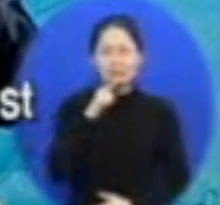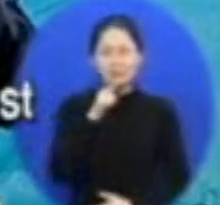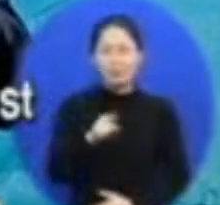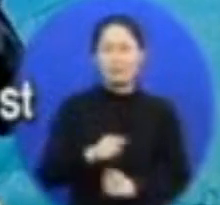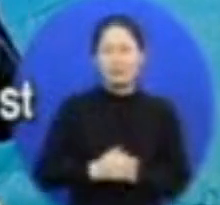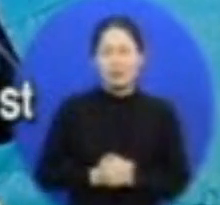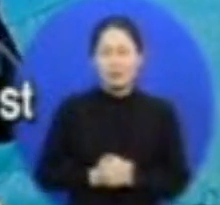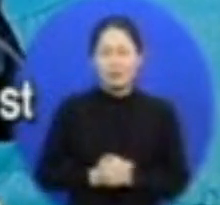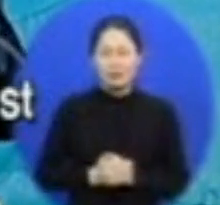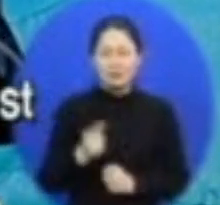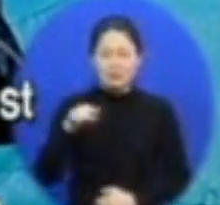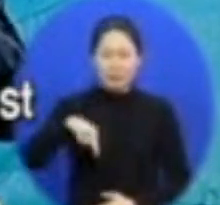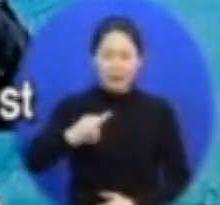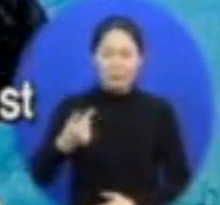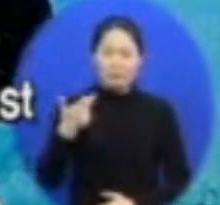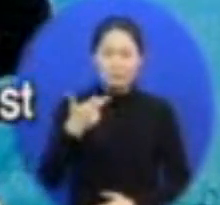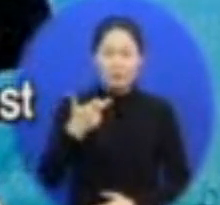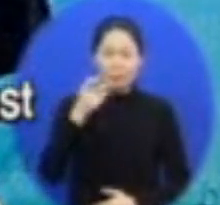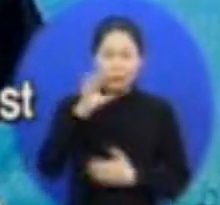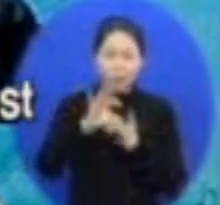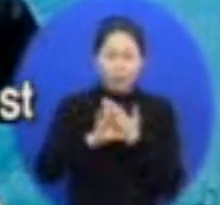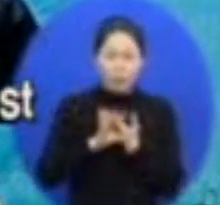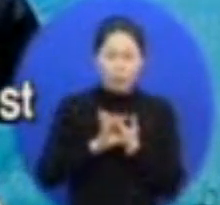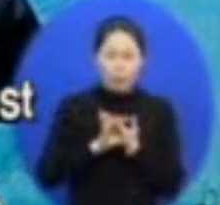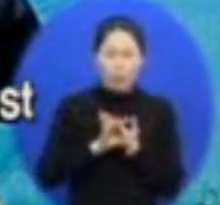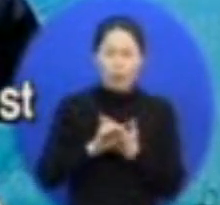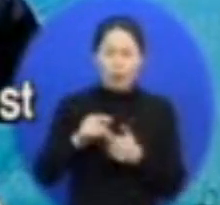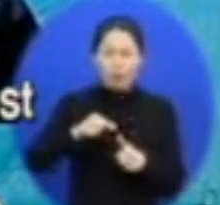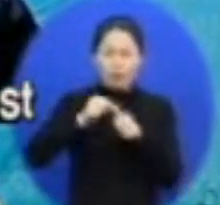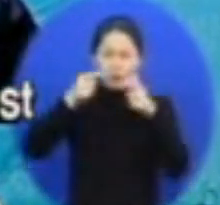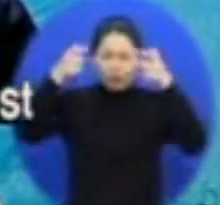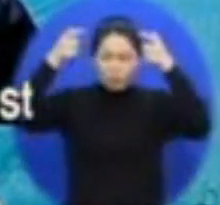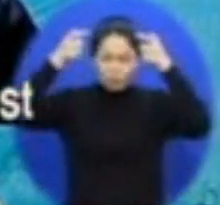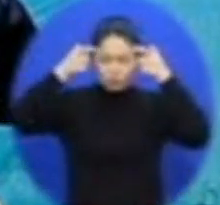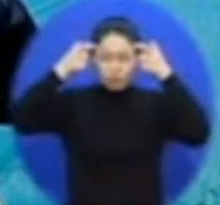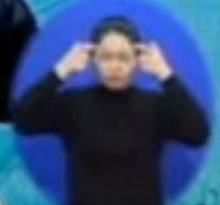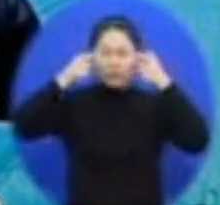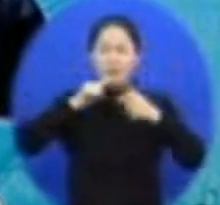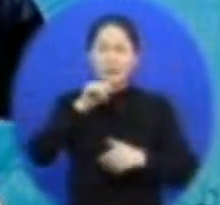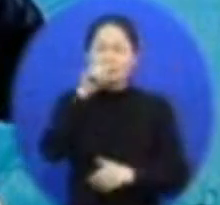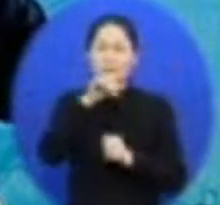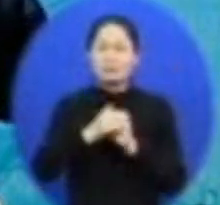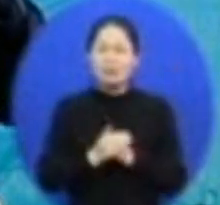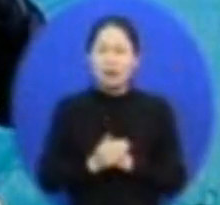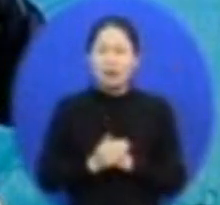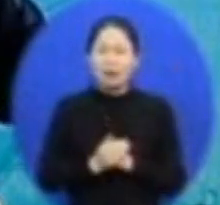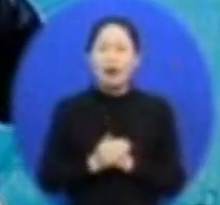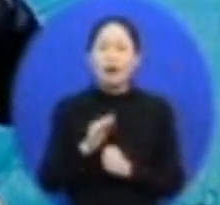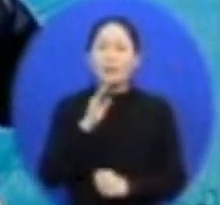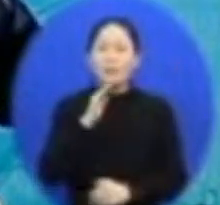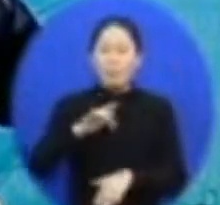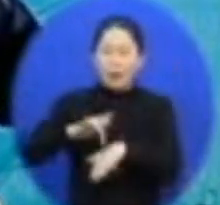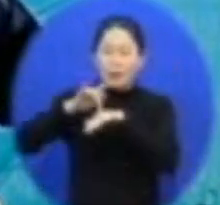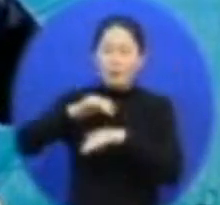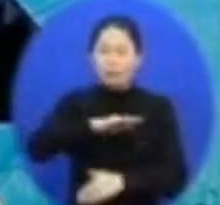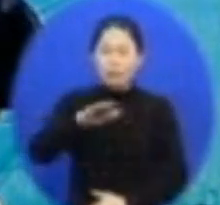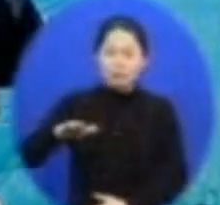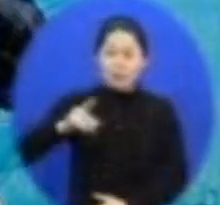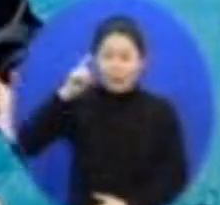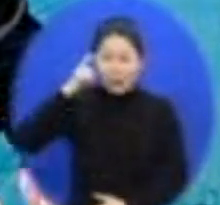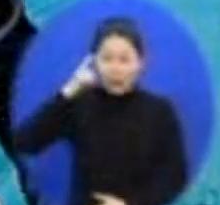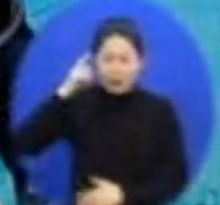그 다음에 17절에 보면 은 구원의 추구를 쓰라고 했습니다 마귀가 우리의 생각을